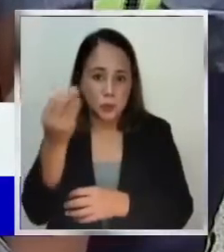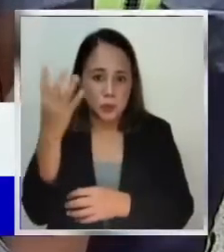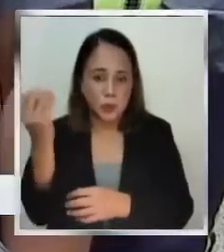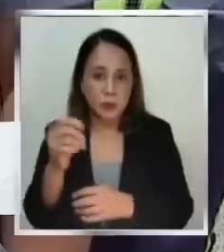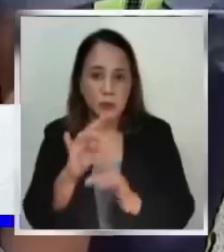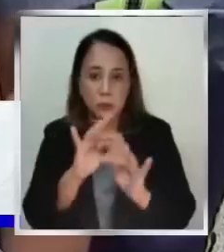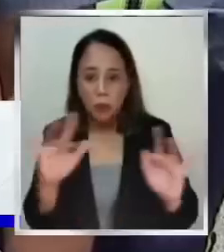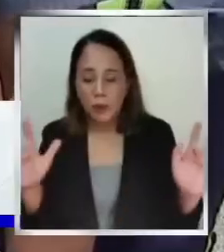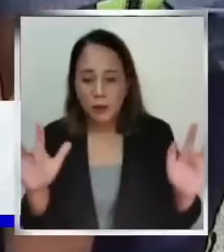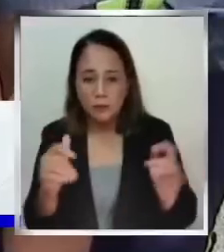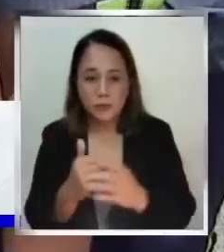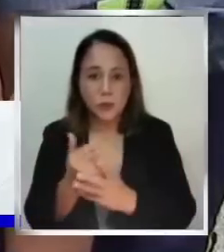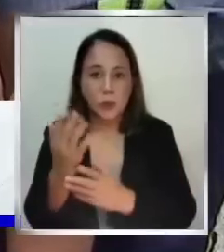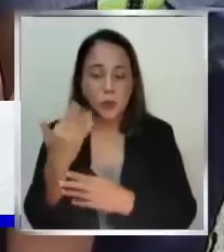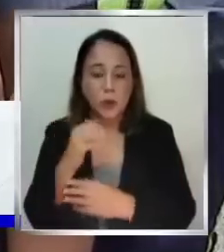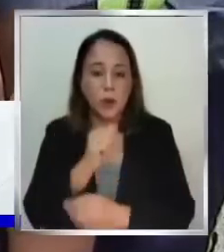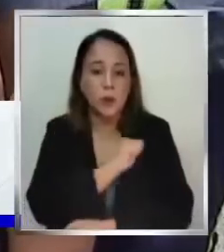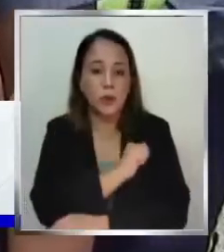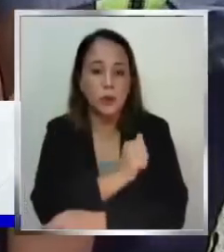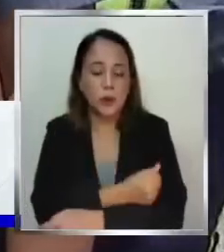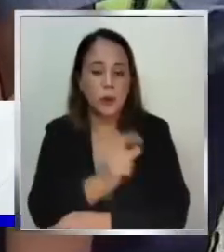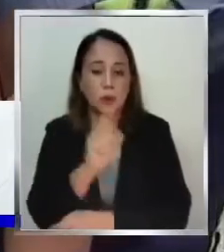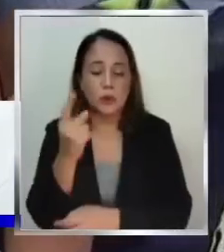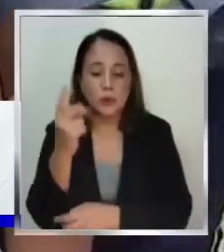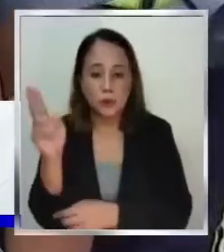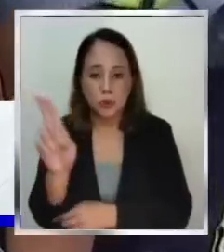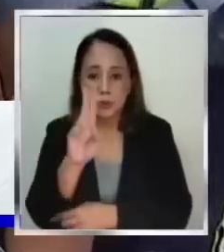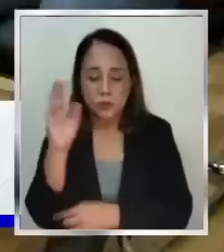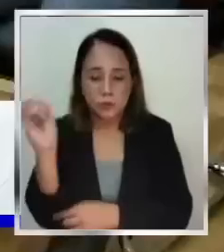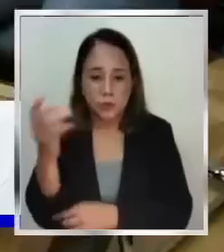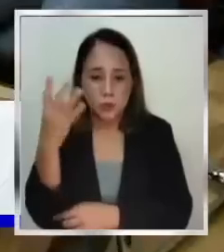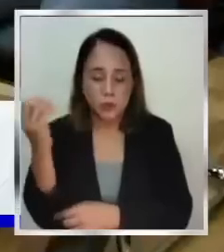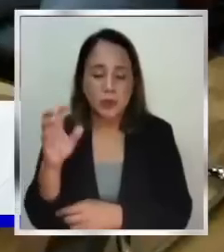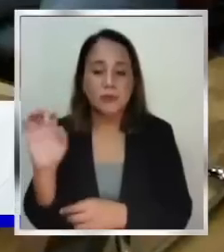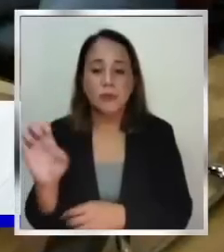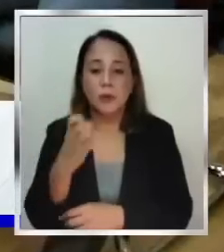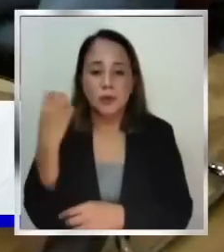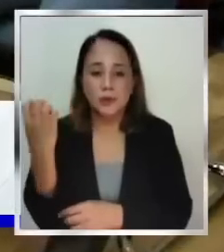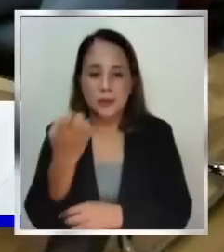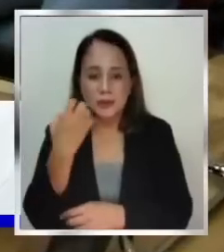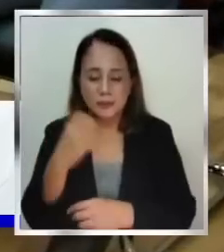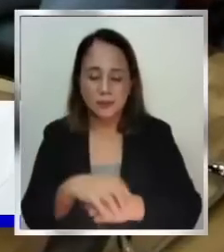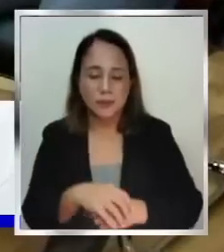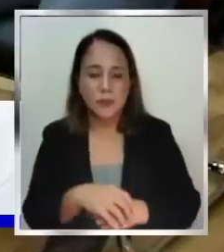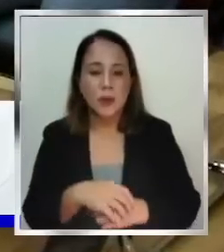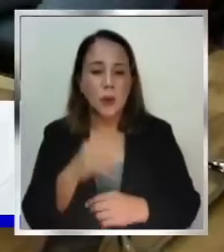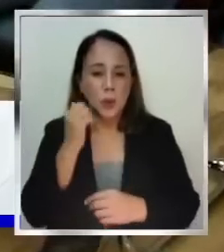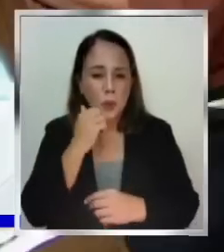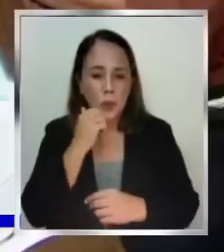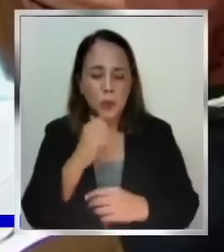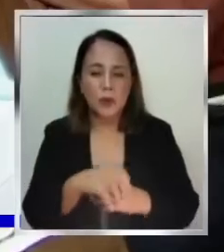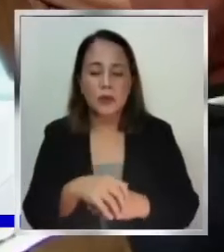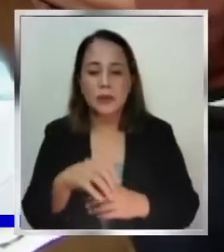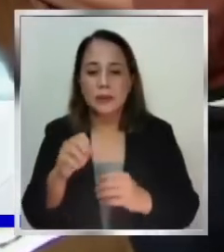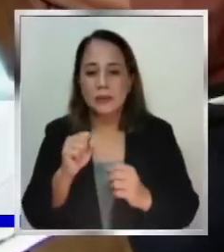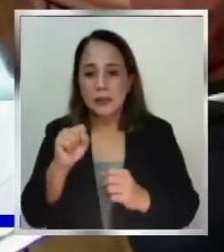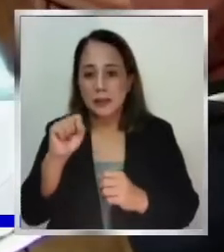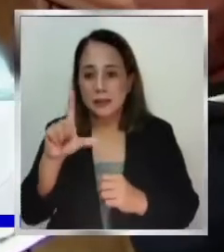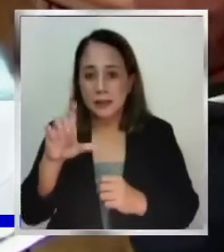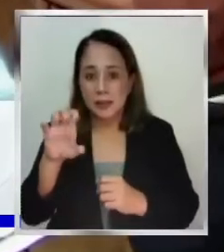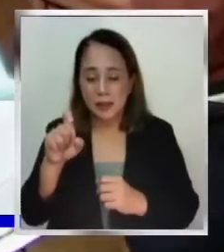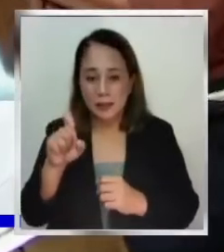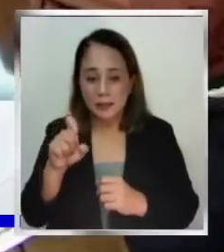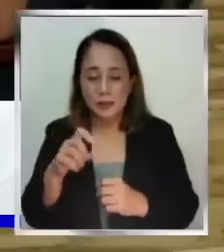kasi otorisado lang sila gumamit ng sirens during emergency. Madalas dumadaan ang South Luzon Expressway ang officer in charge